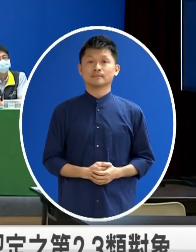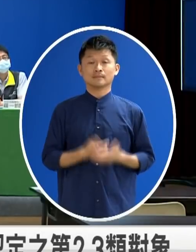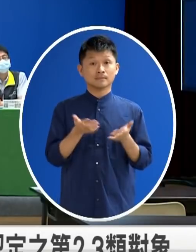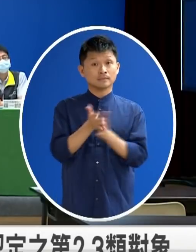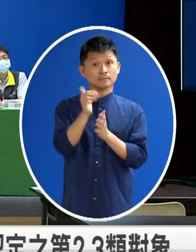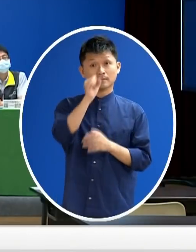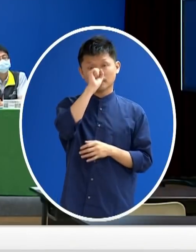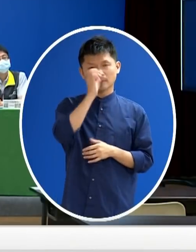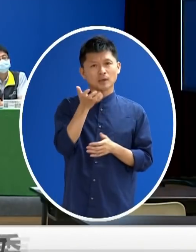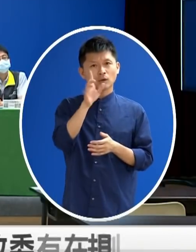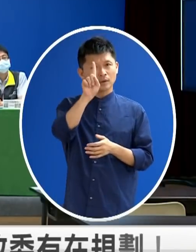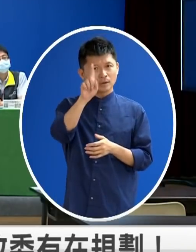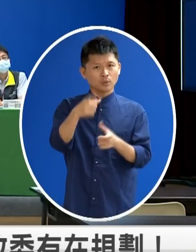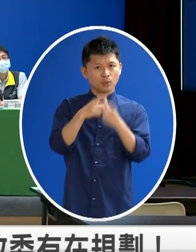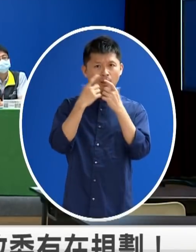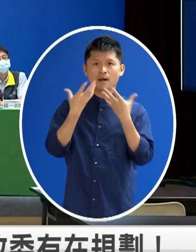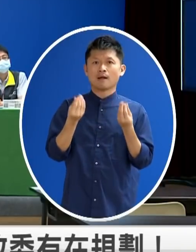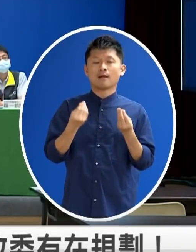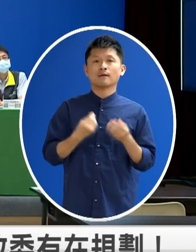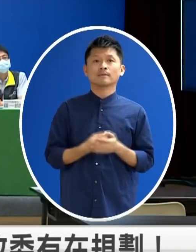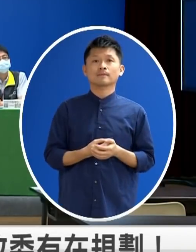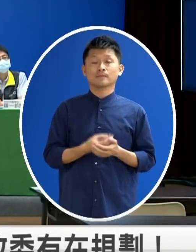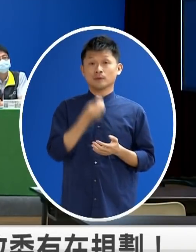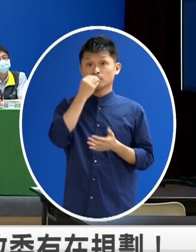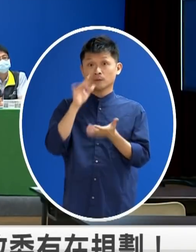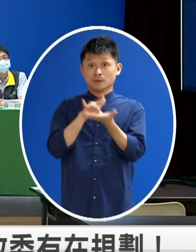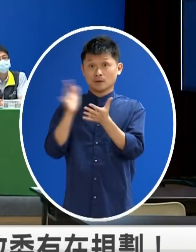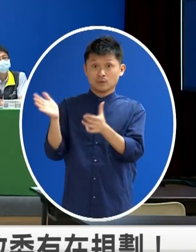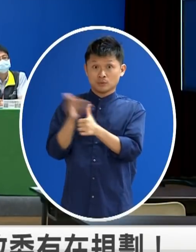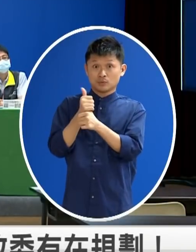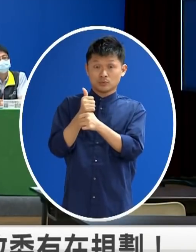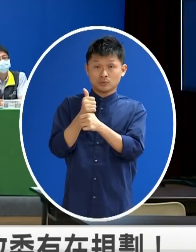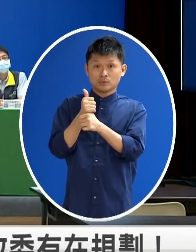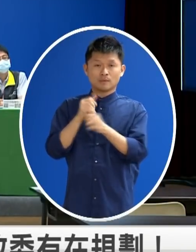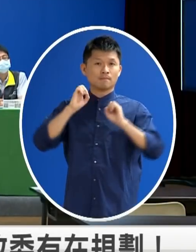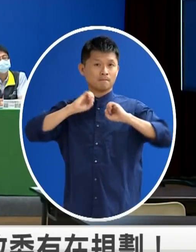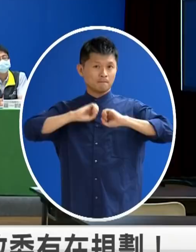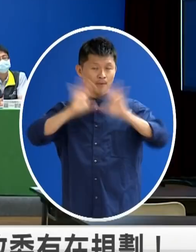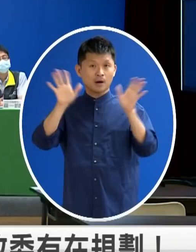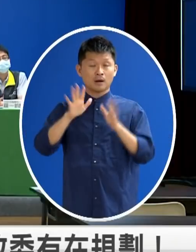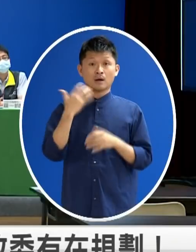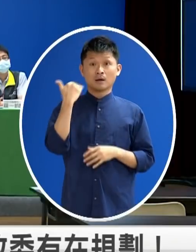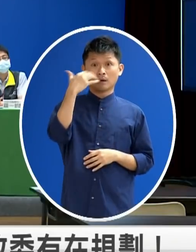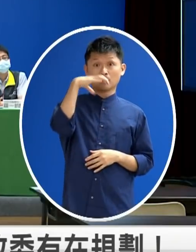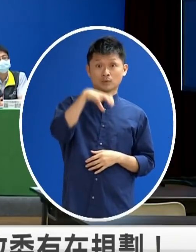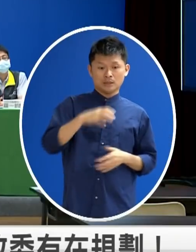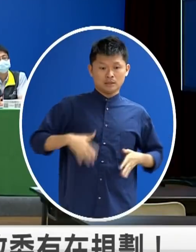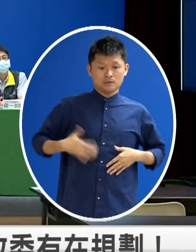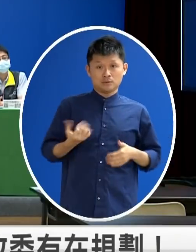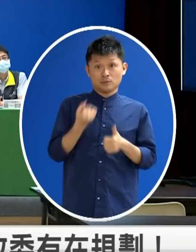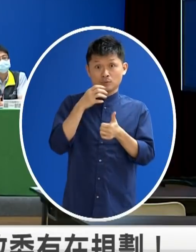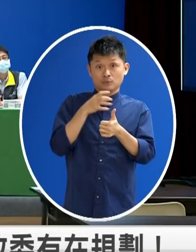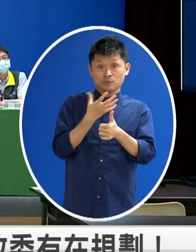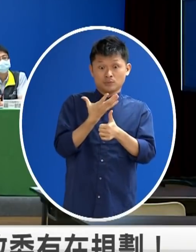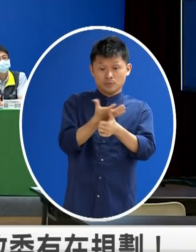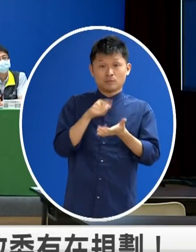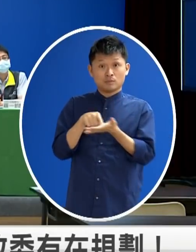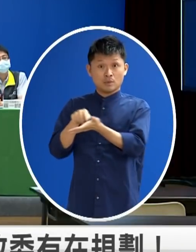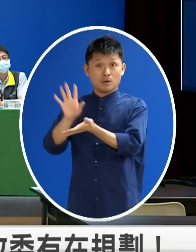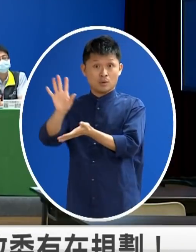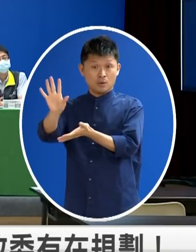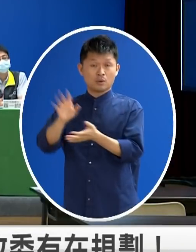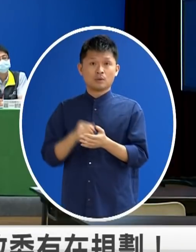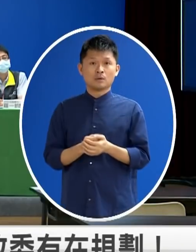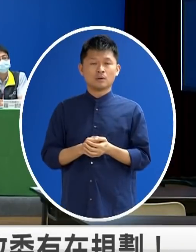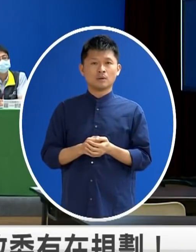部长好，不好意思，刚有一题好像没有回答到，就是食药署中有发声明说有收到高端 EUA， 那想要问一下说接下来的审查